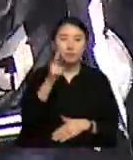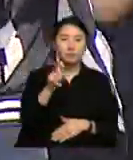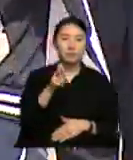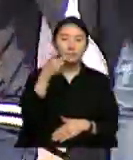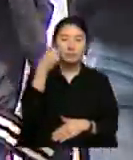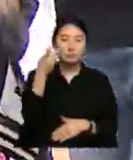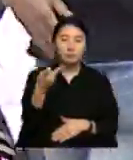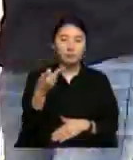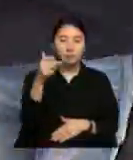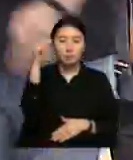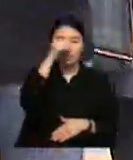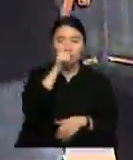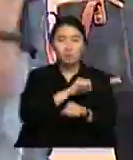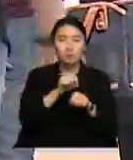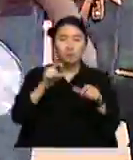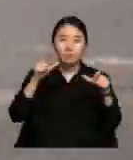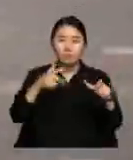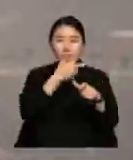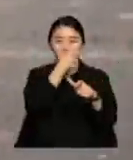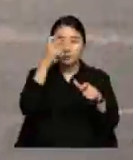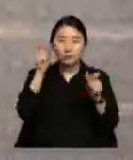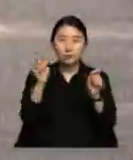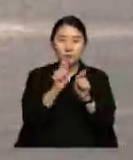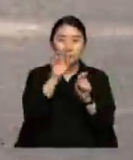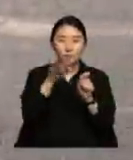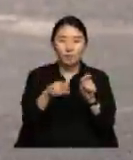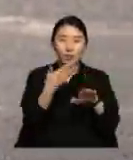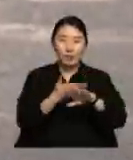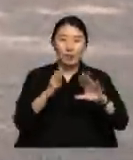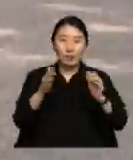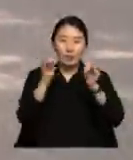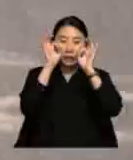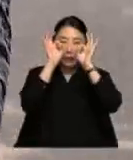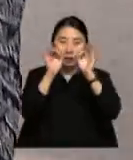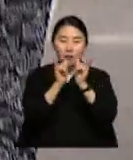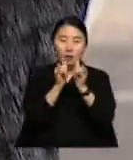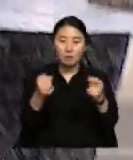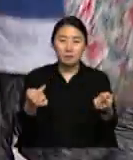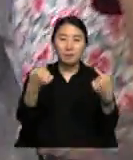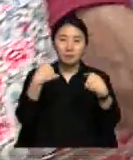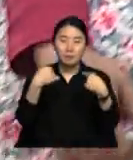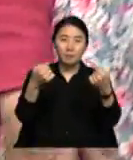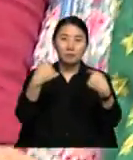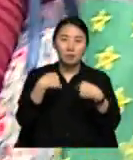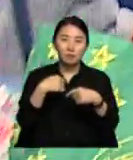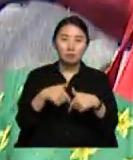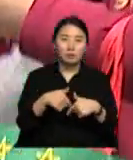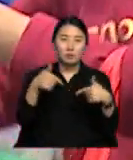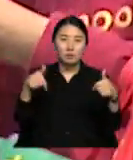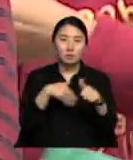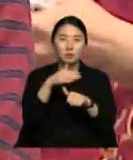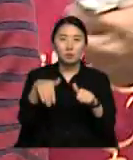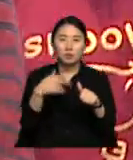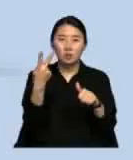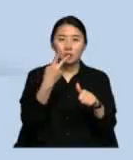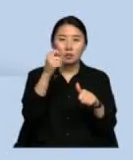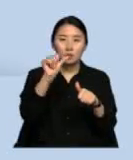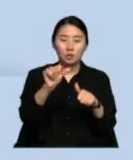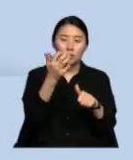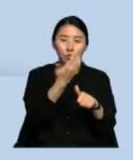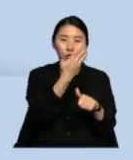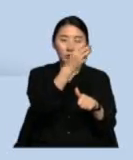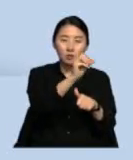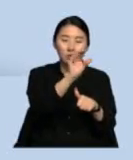2012년 관광특구로 지정된 잠실 일대는 실제 외국인 관광객들의 방문이 크게 늘어나고 있는 상황. 2005년